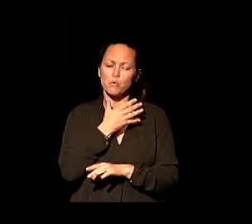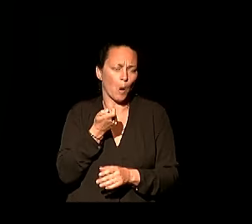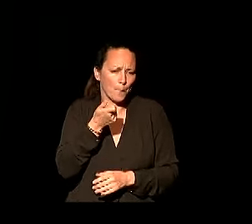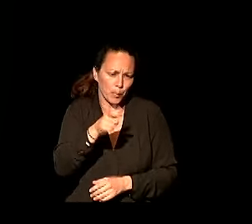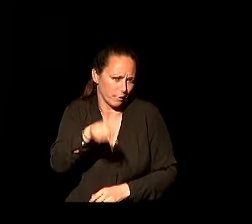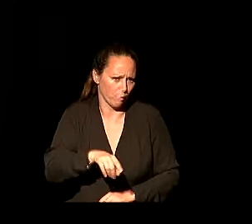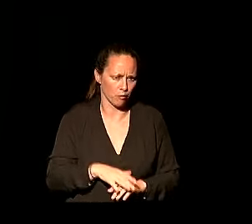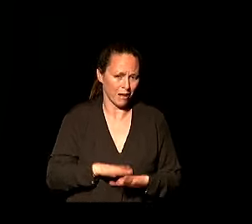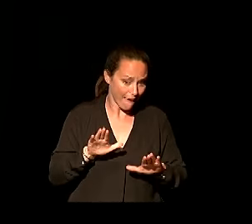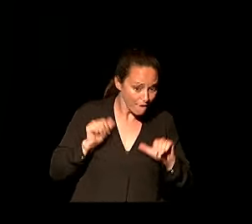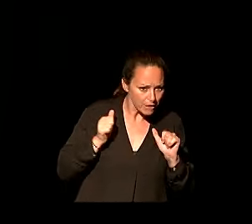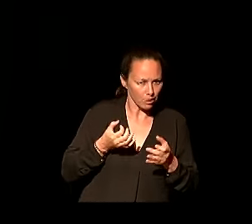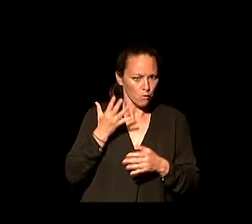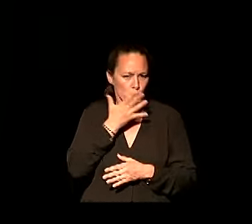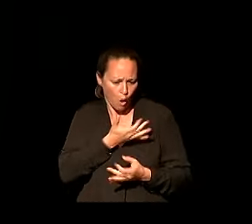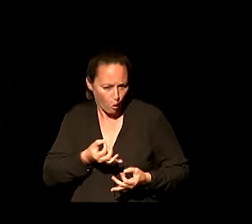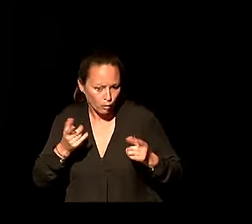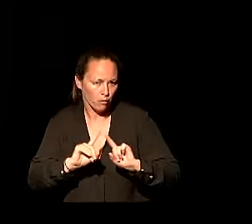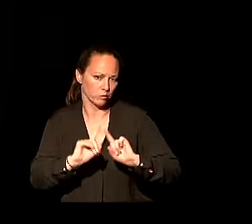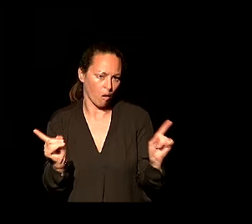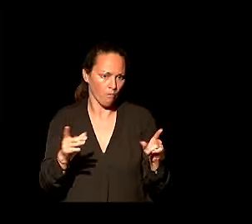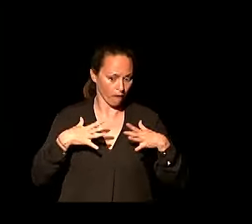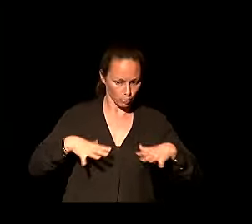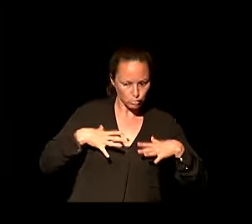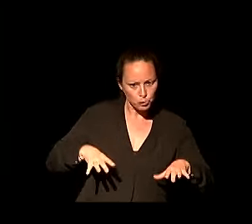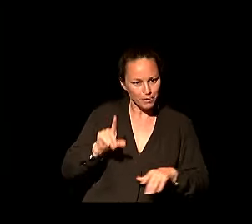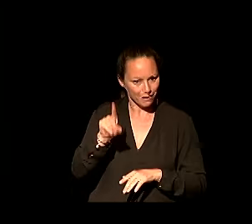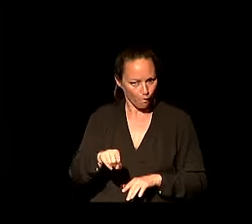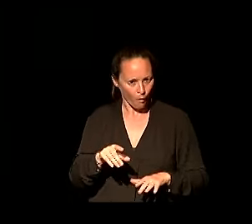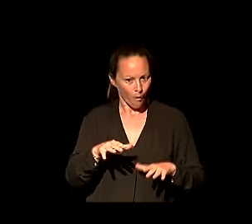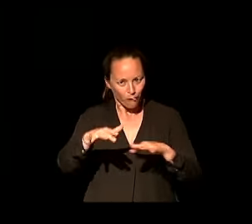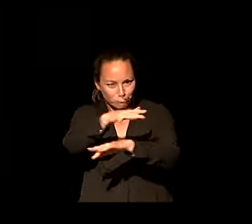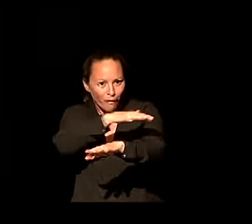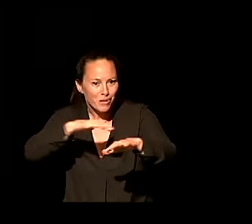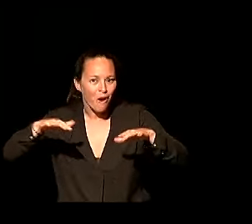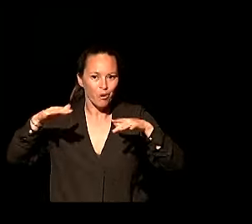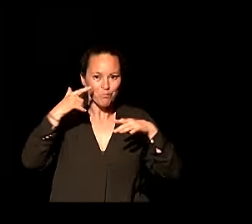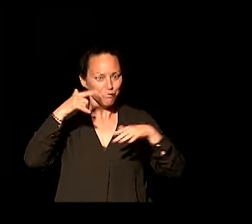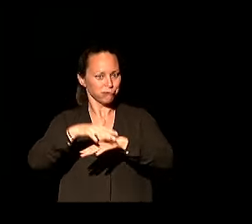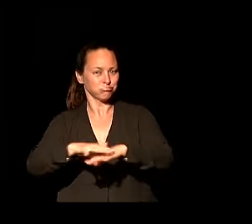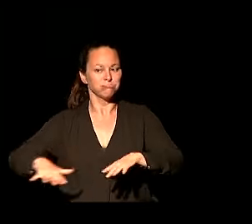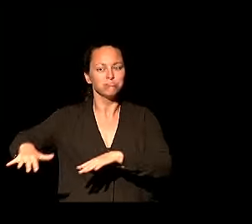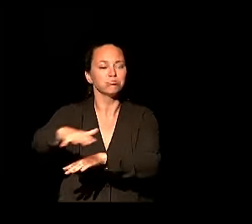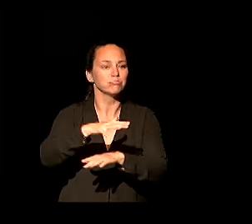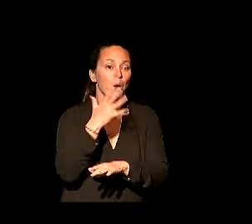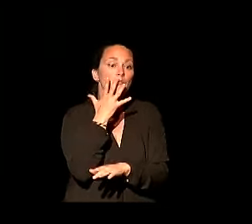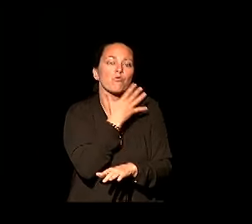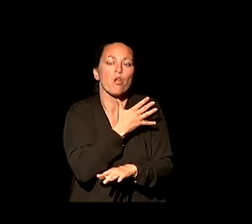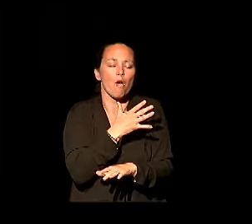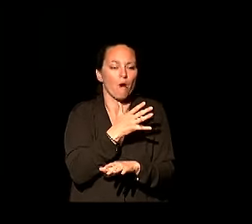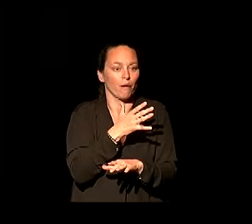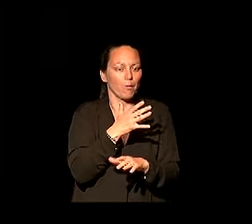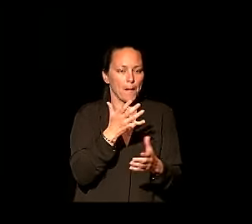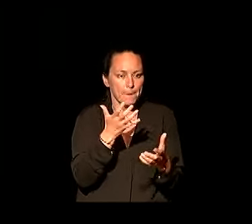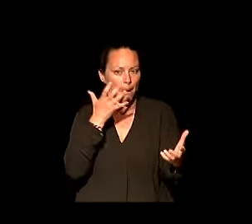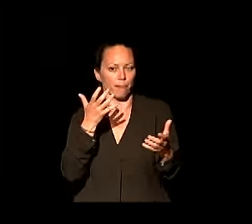de couleur dans les costumes, au contraire, hein, que les costumes arrivent à se fondre dans le décor et que la couleur arrive un peu comme un gros plan